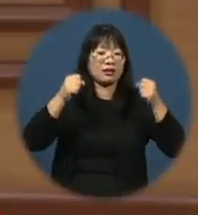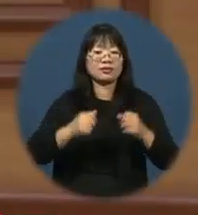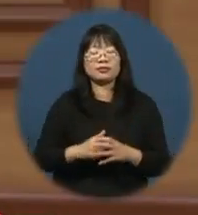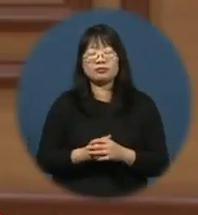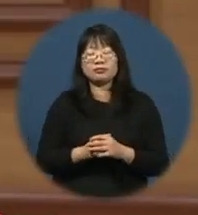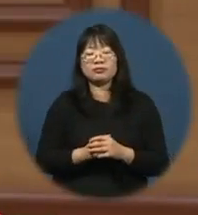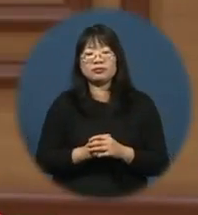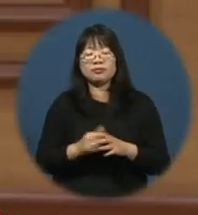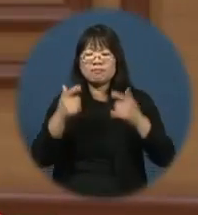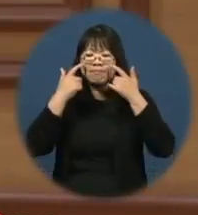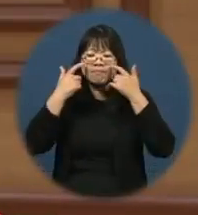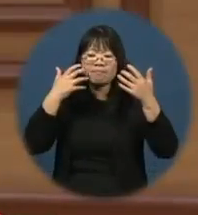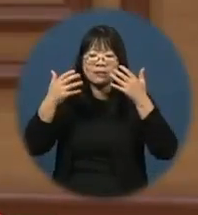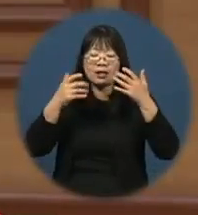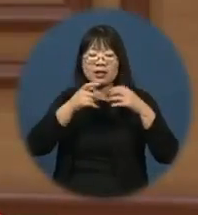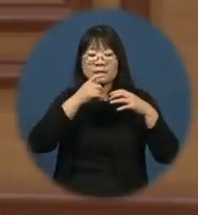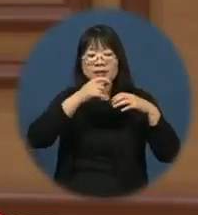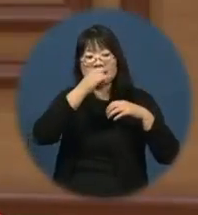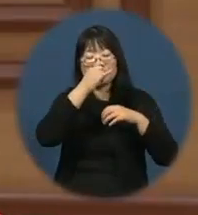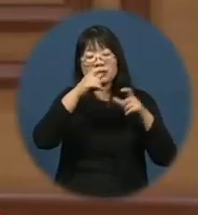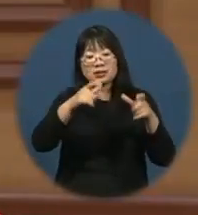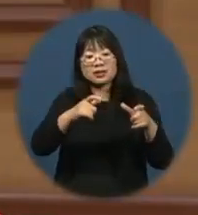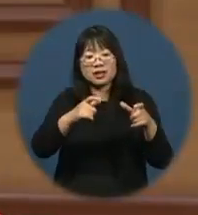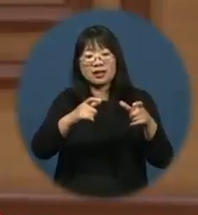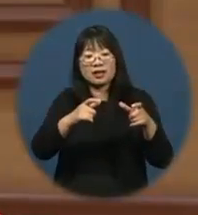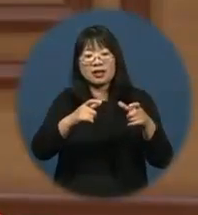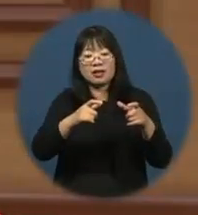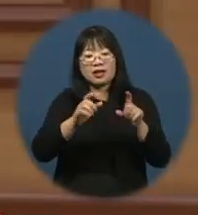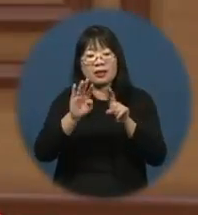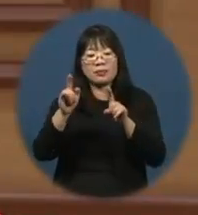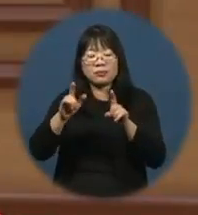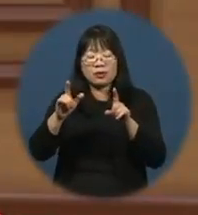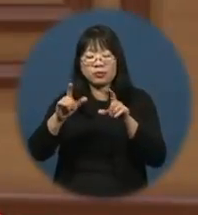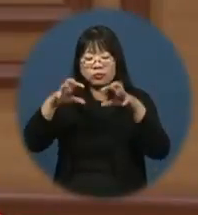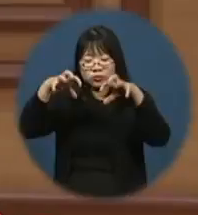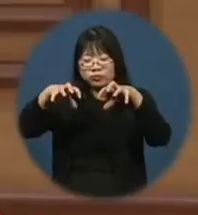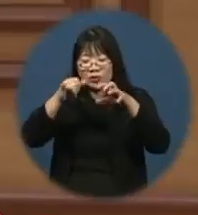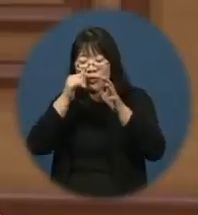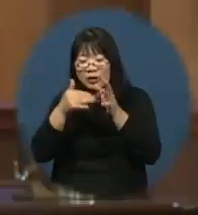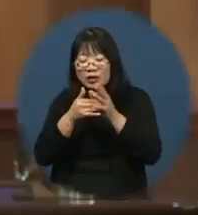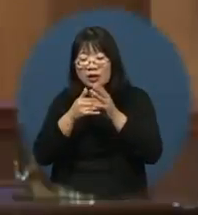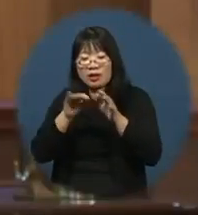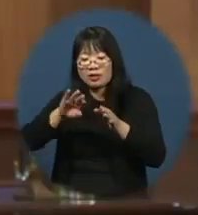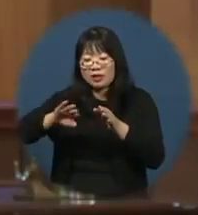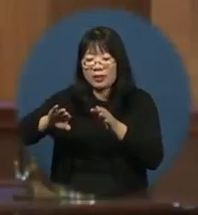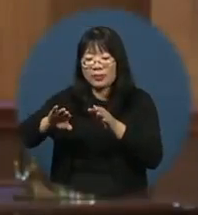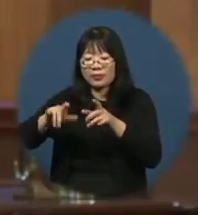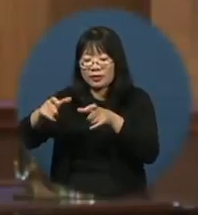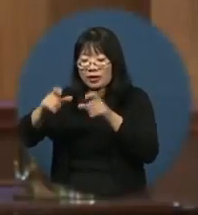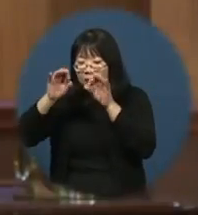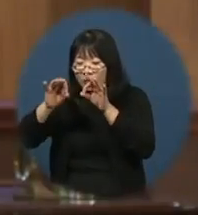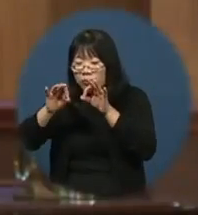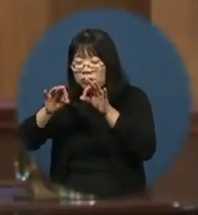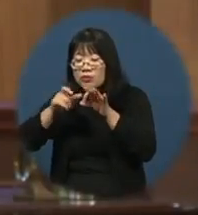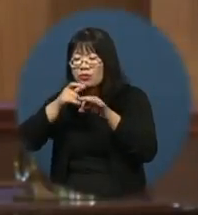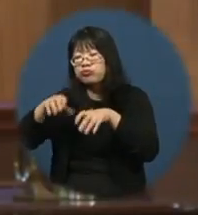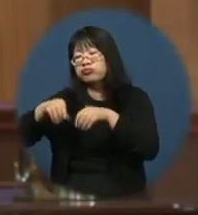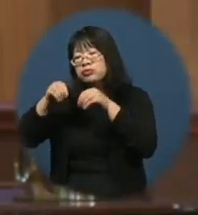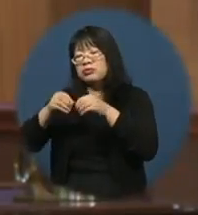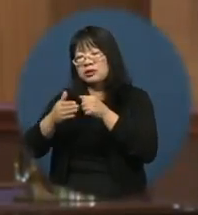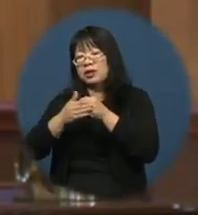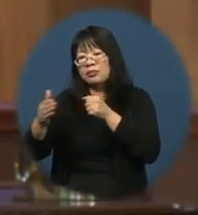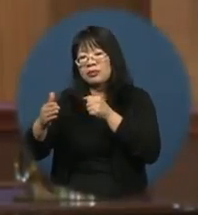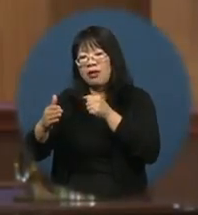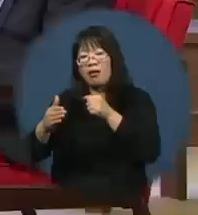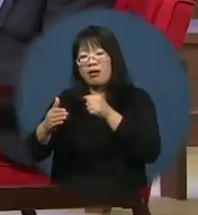뚜렷하게 되는데 비가 오는 지역은 한꺼번에 확 퍼붓고요. 또 옆 지역은 또 가뭄으로